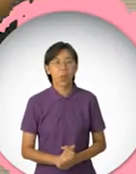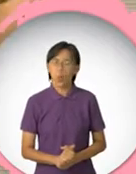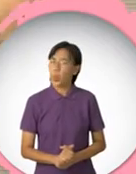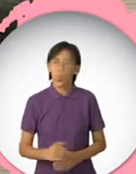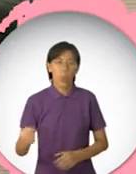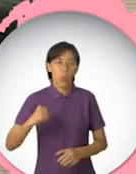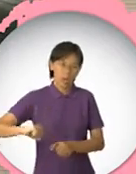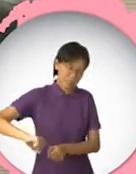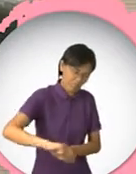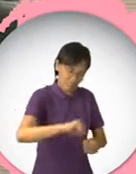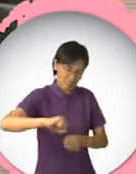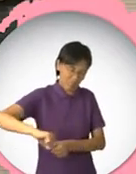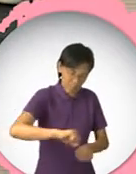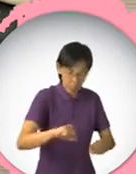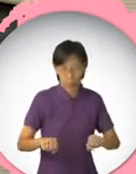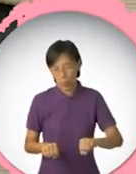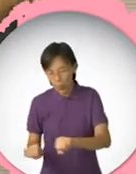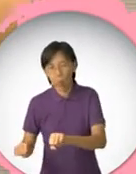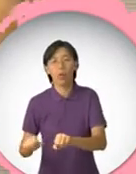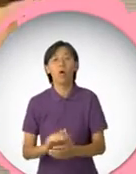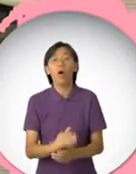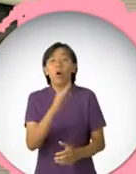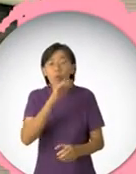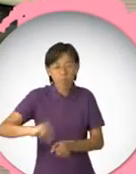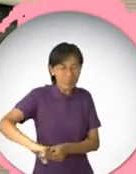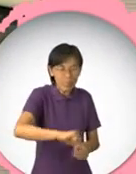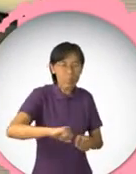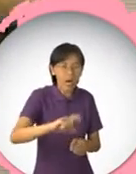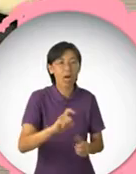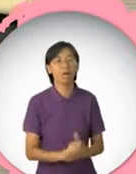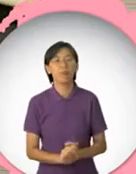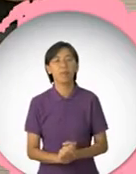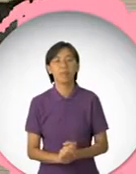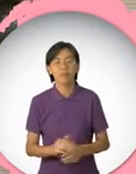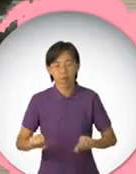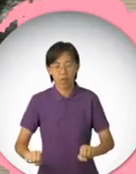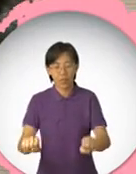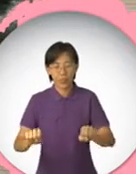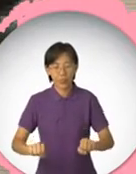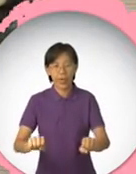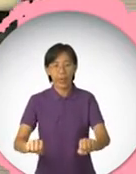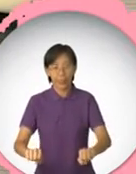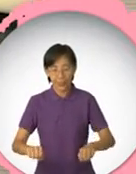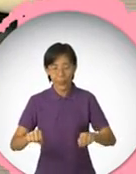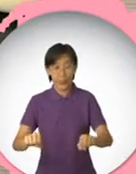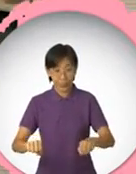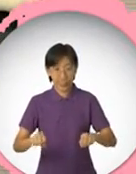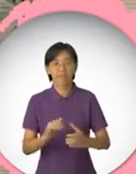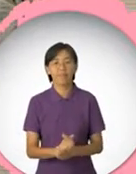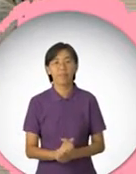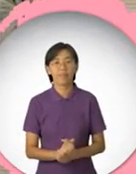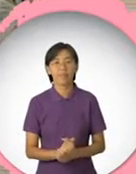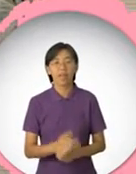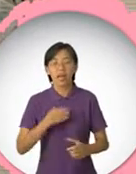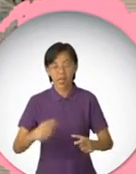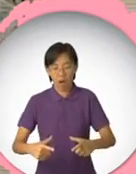มากเลย ใช่ค่ะถ้าเกิดรีดแล้วไม่ออกก็ต้องมีการพักตัวนิดนึงอันนี้ก็คือเดี๋ยวเราจะคึงเป็นแผ่น